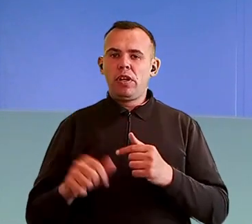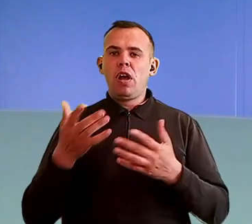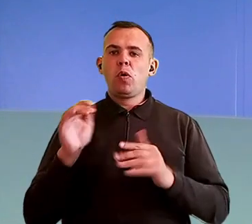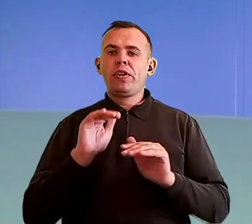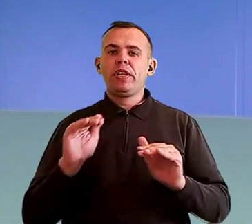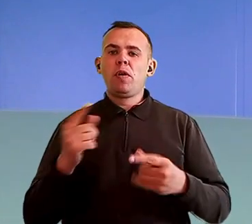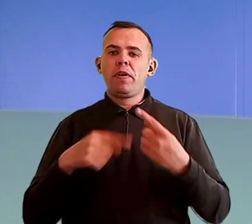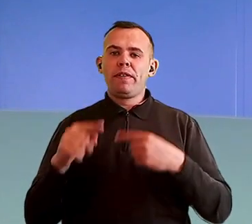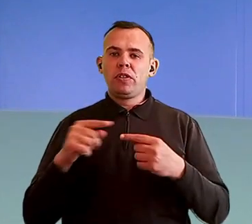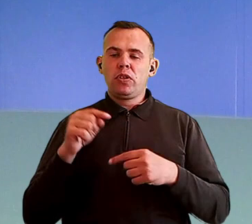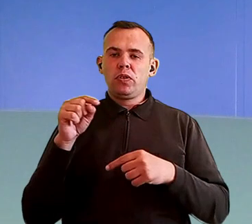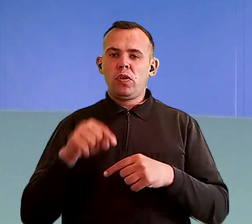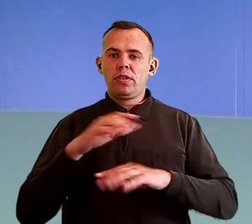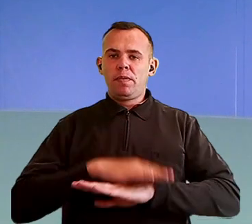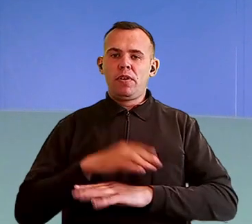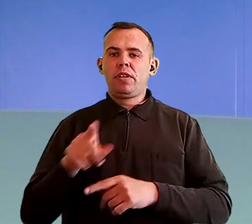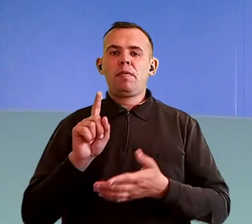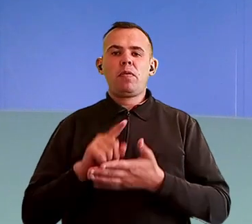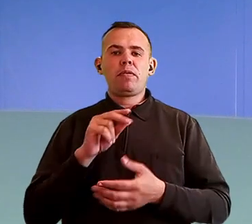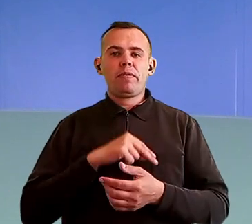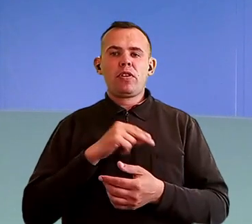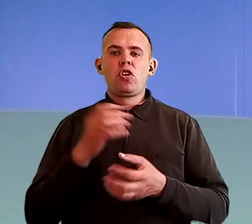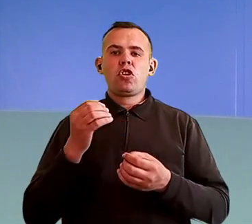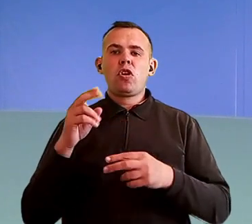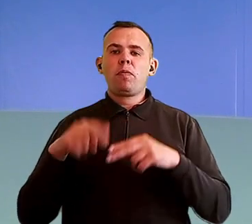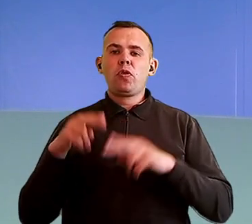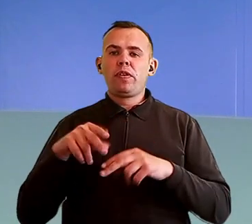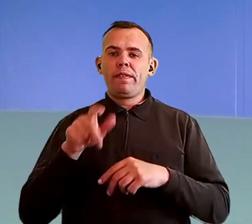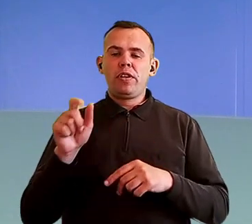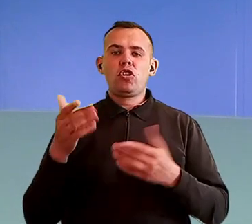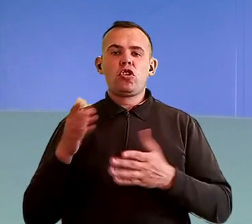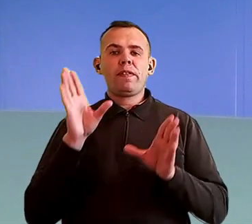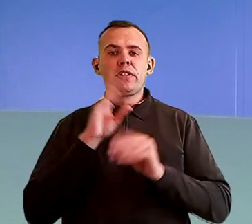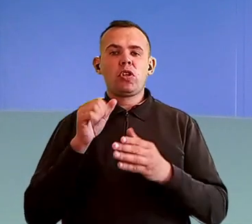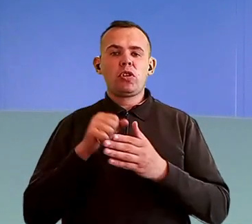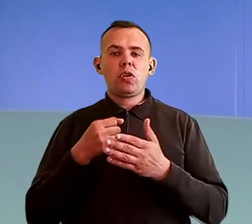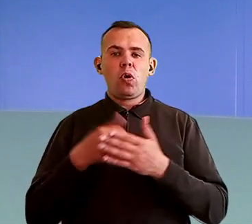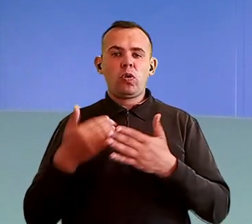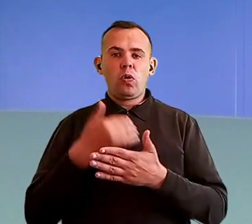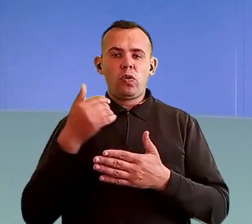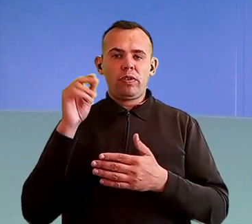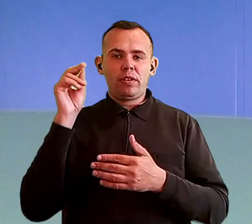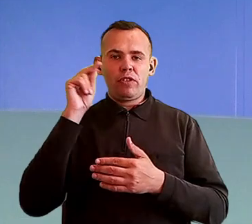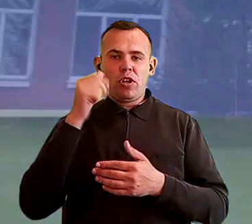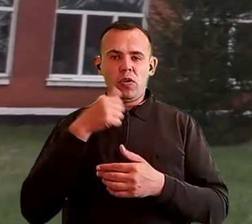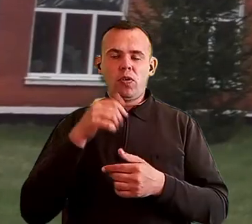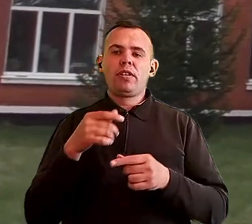парти, там мають попрацювати ще й будівельники. Чи встигнуть до нового навчального року, Тетяна Недбайло